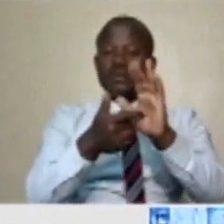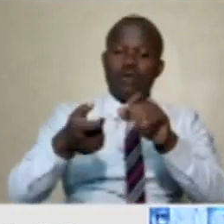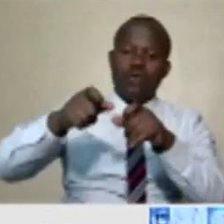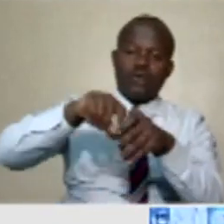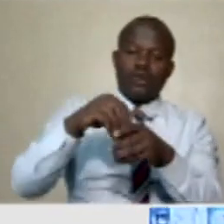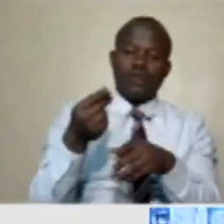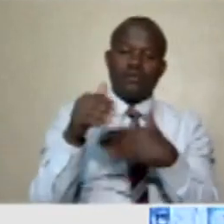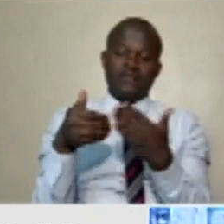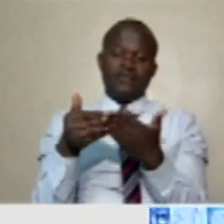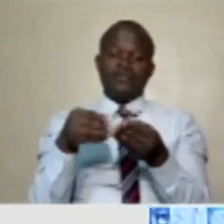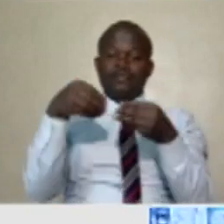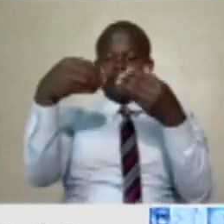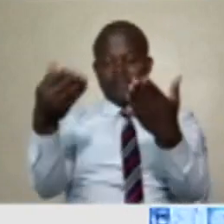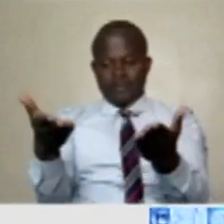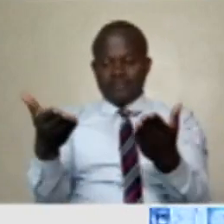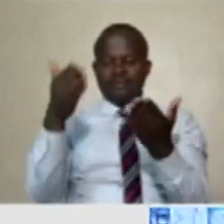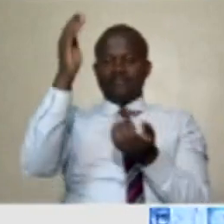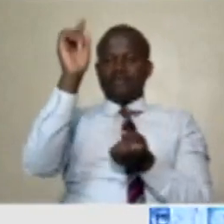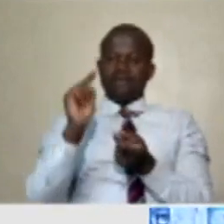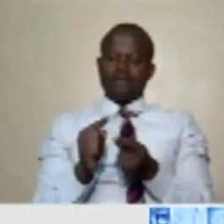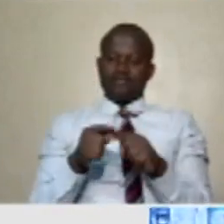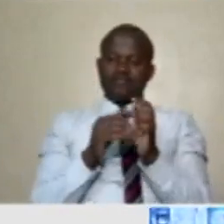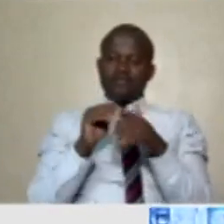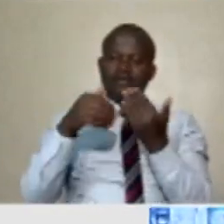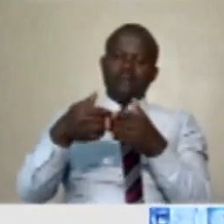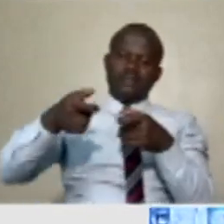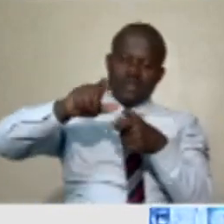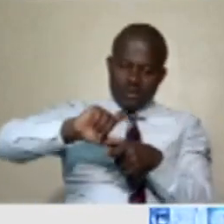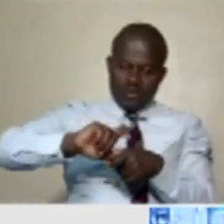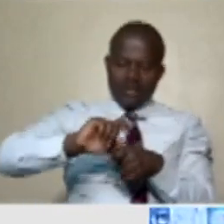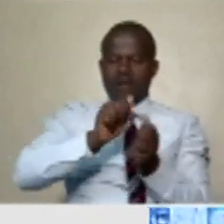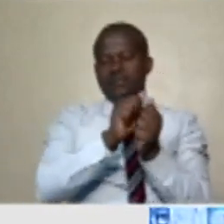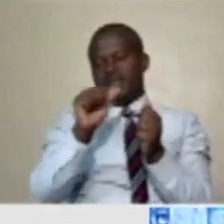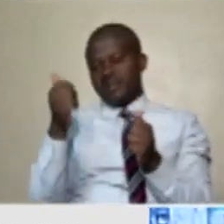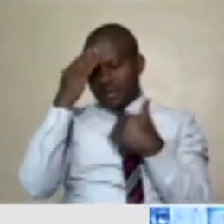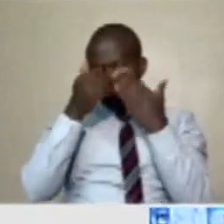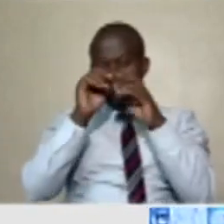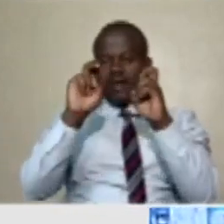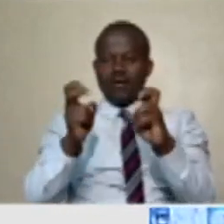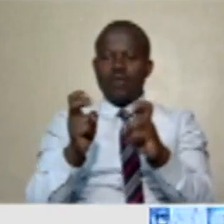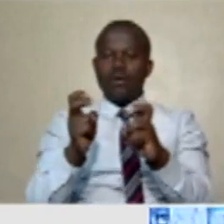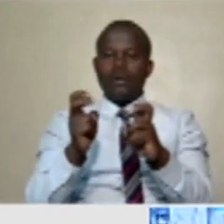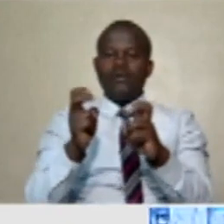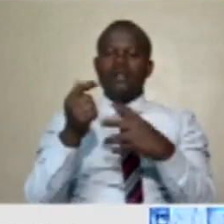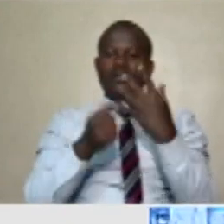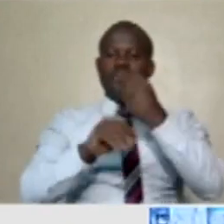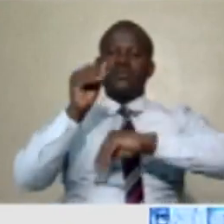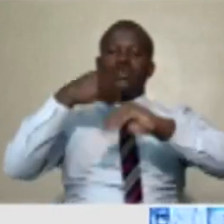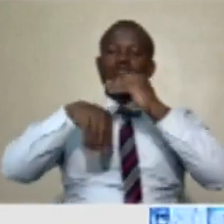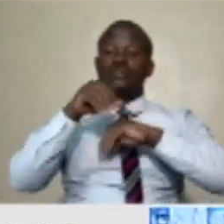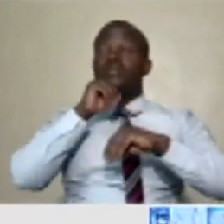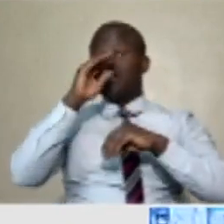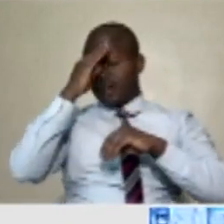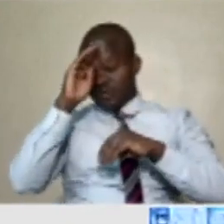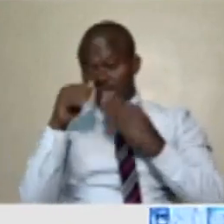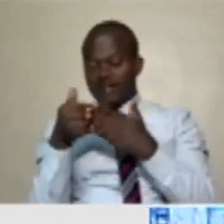ya mafaranga wayahaye ugabanyaho ndetse wongera nandi kuko igicu ibyo wacuruje byanze bikunza amafaranga